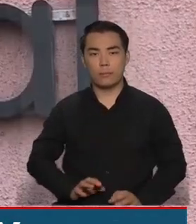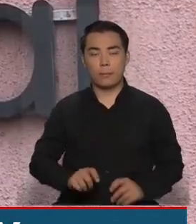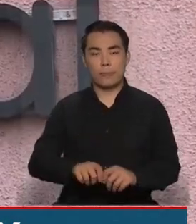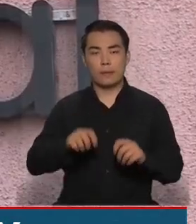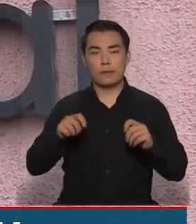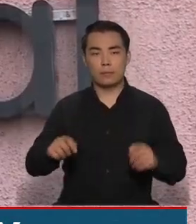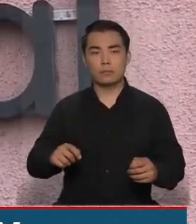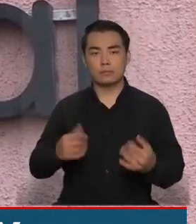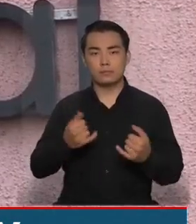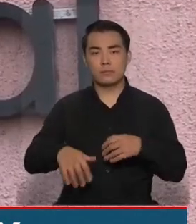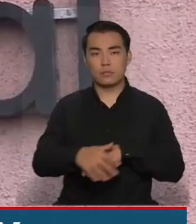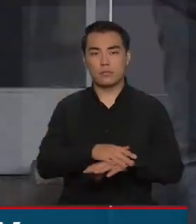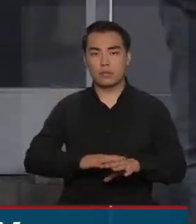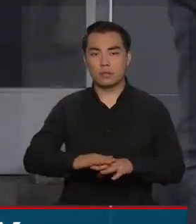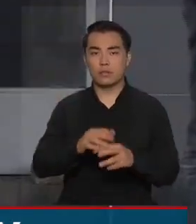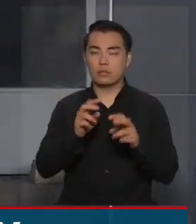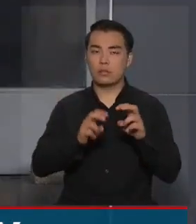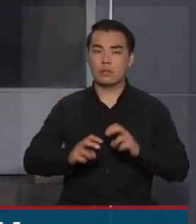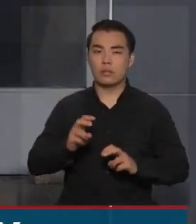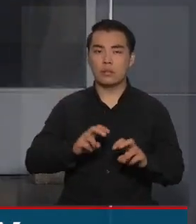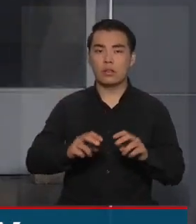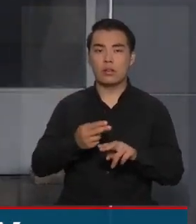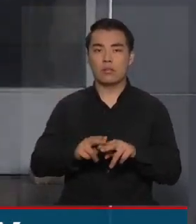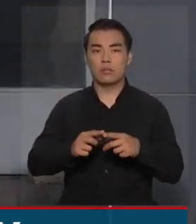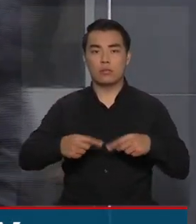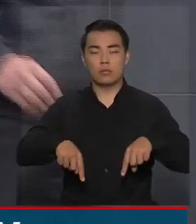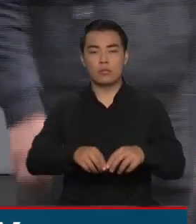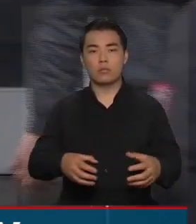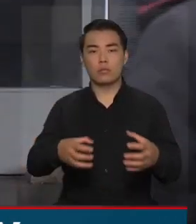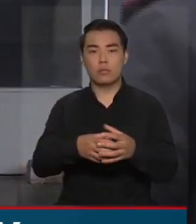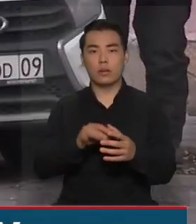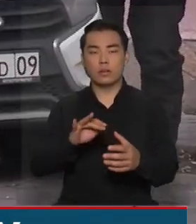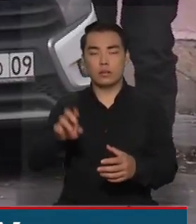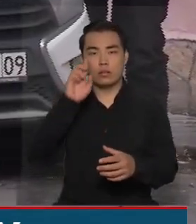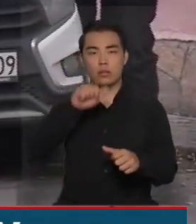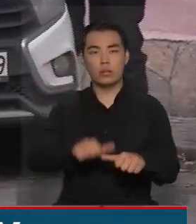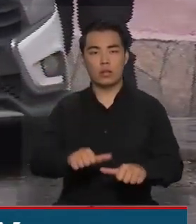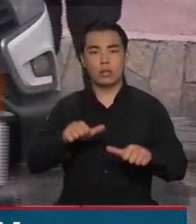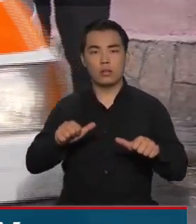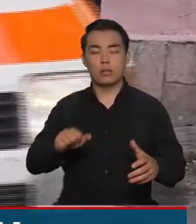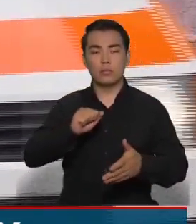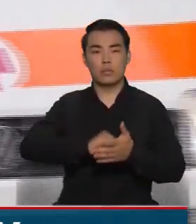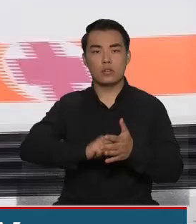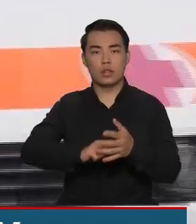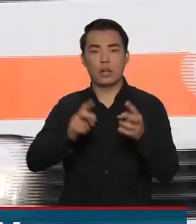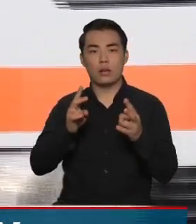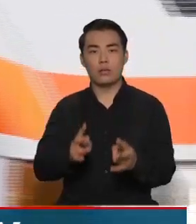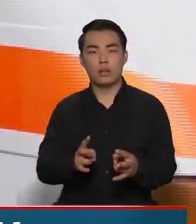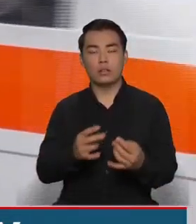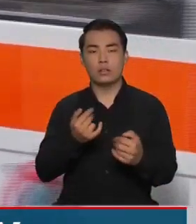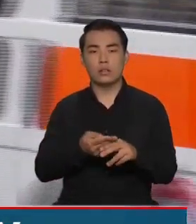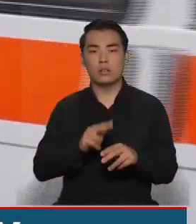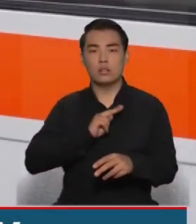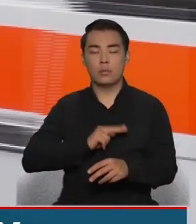Создана межведомственная следственно-оперативная группа и правительственная комиссия по расследованию причин аварии. Работа